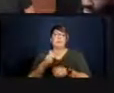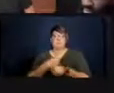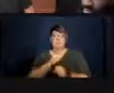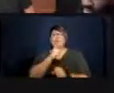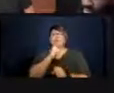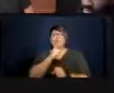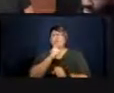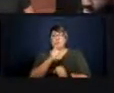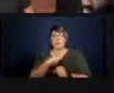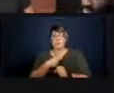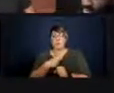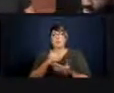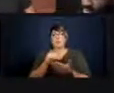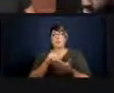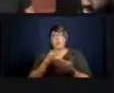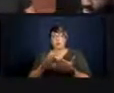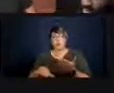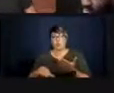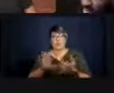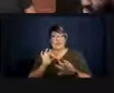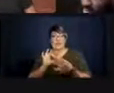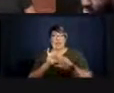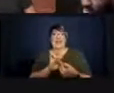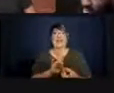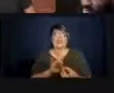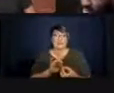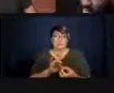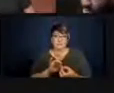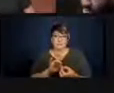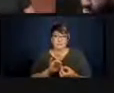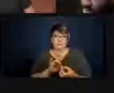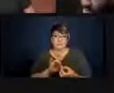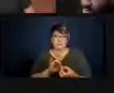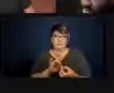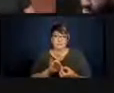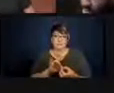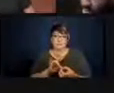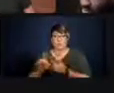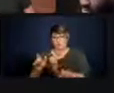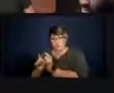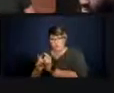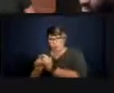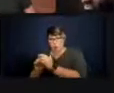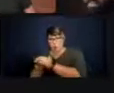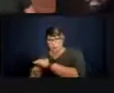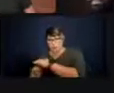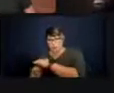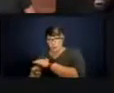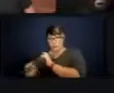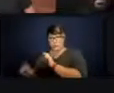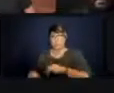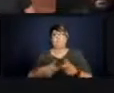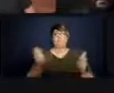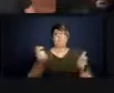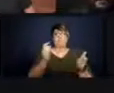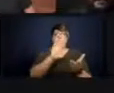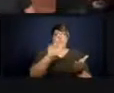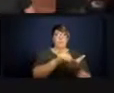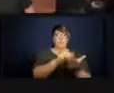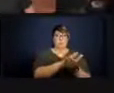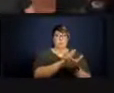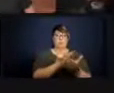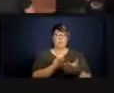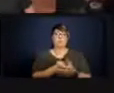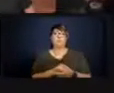kimekuwa hakijashughulikiwa vilivyo katika baadhi ya mashule yetu, kwa